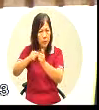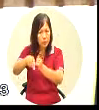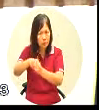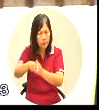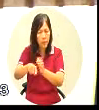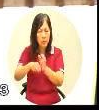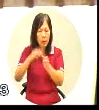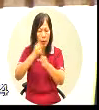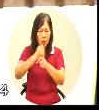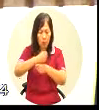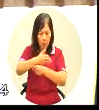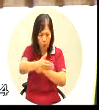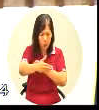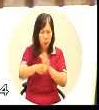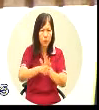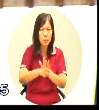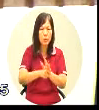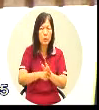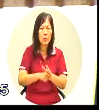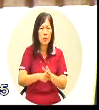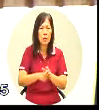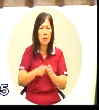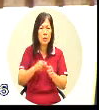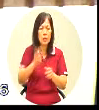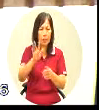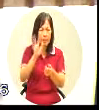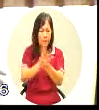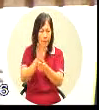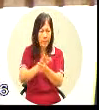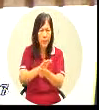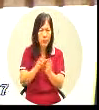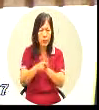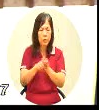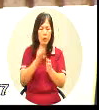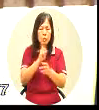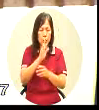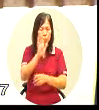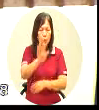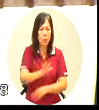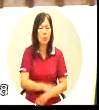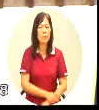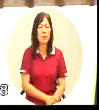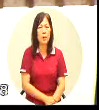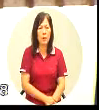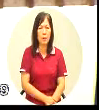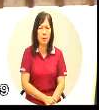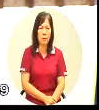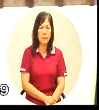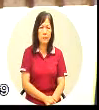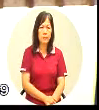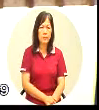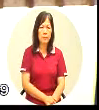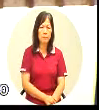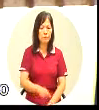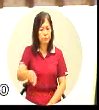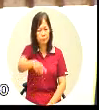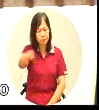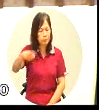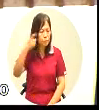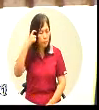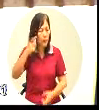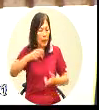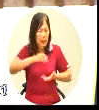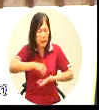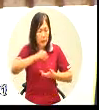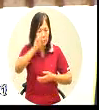中能够有一个有效的出口。那另外渔民他们也担心一个问题，